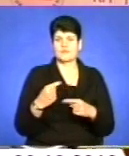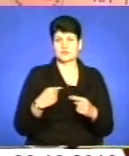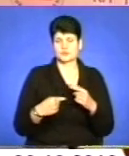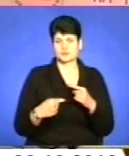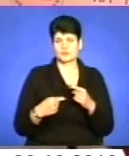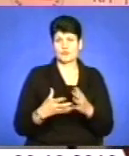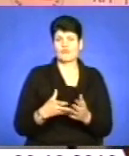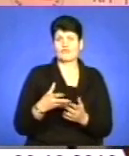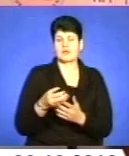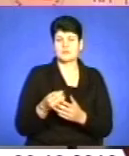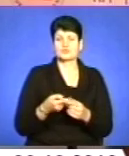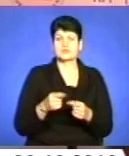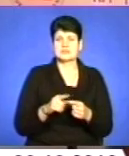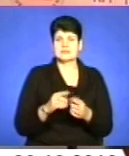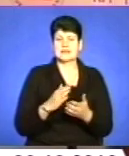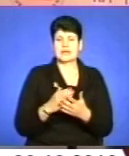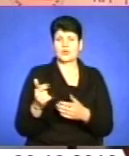в виплату, це є